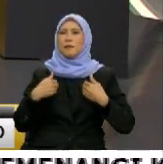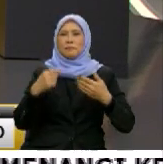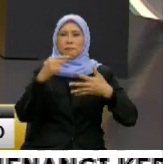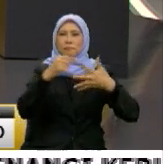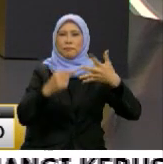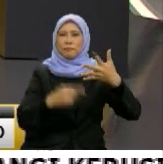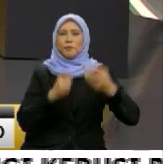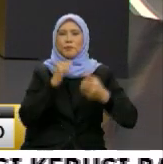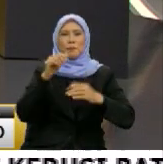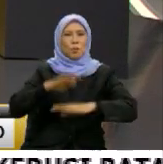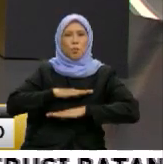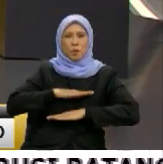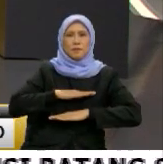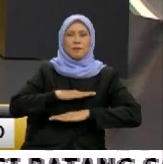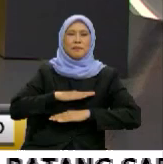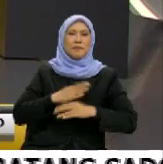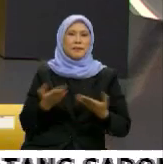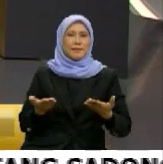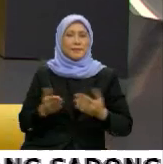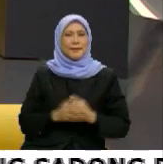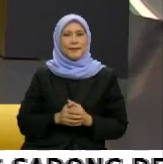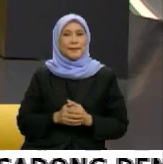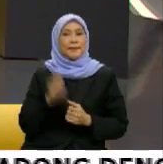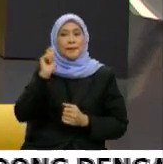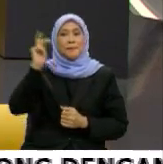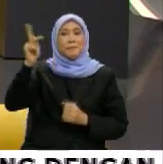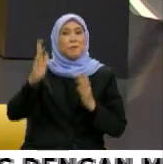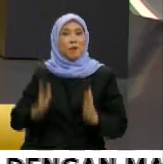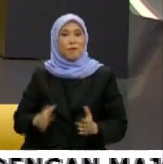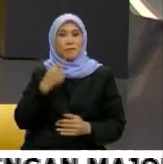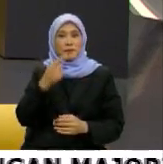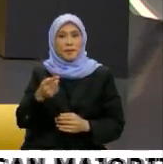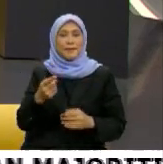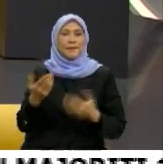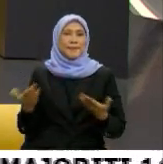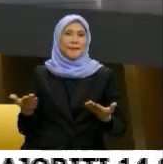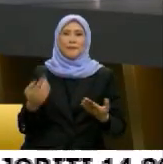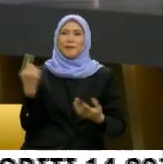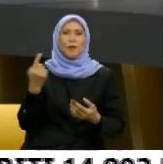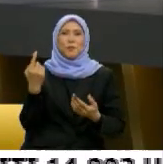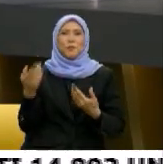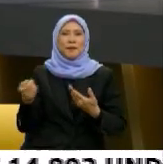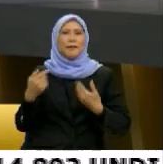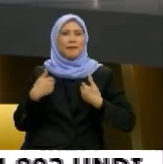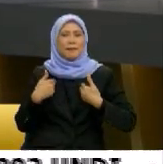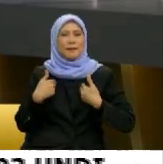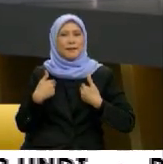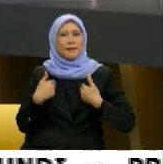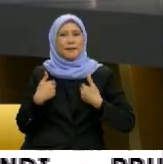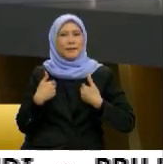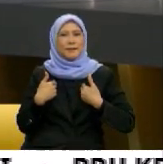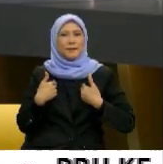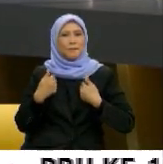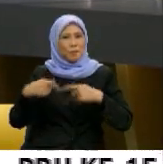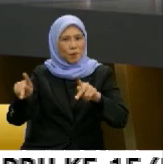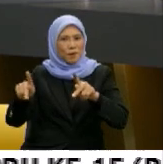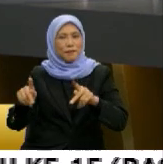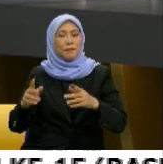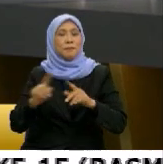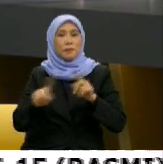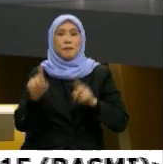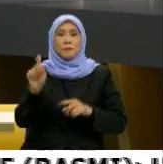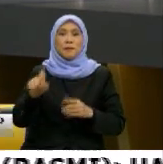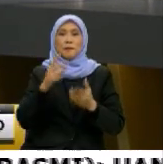banyak ketidakpuas hatian dalam, you know, that. That macam yang Prof cakap, that bargaining is always there. Walaupun dalam keadaan, tapi kita